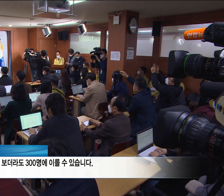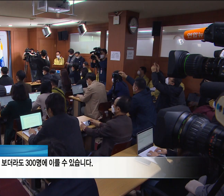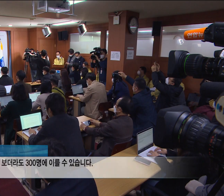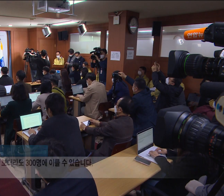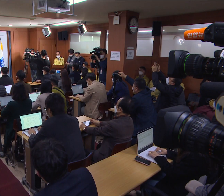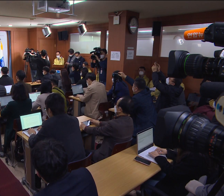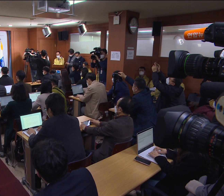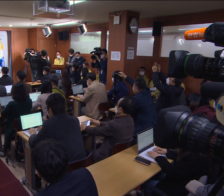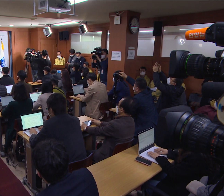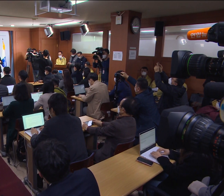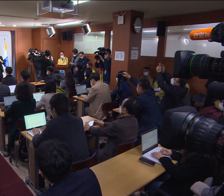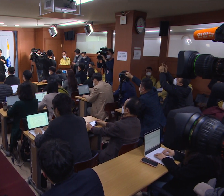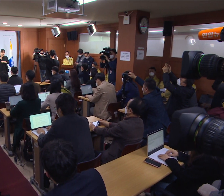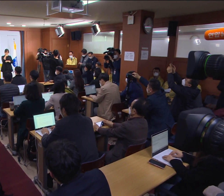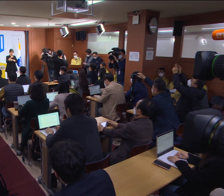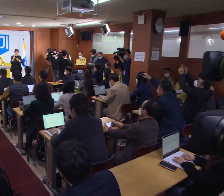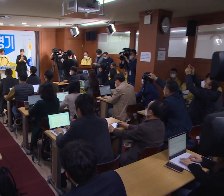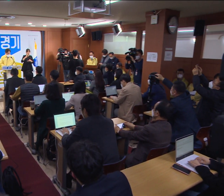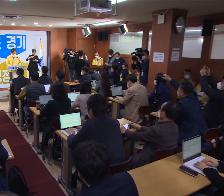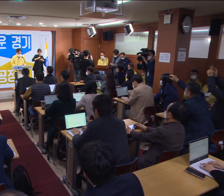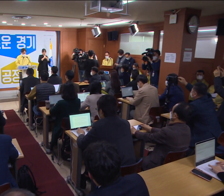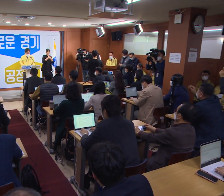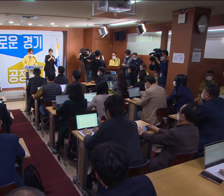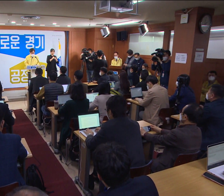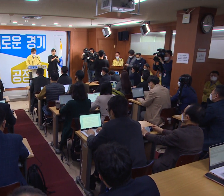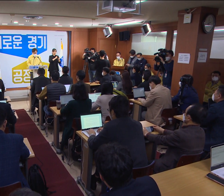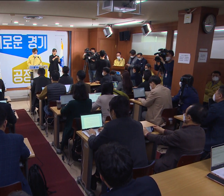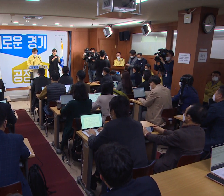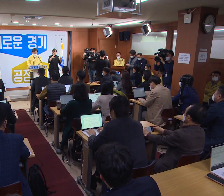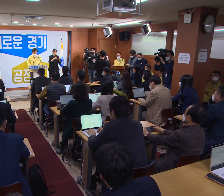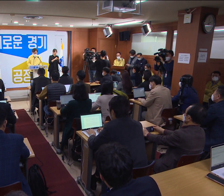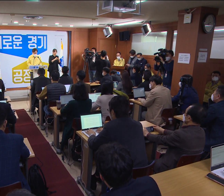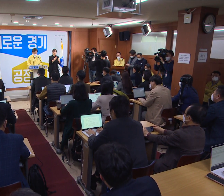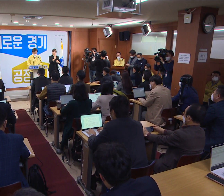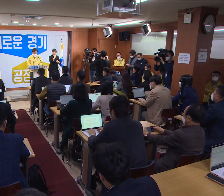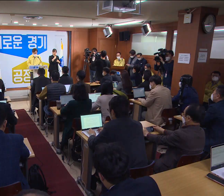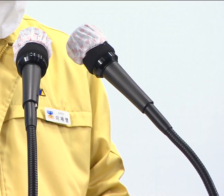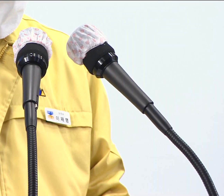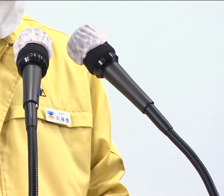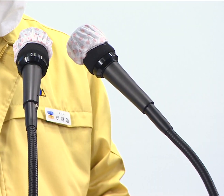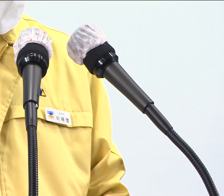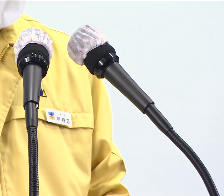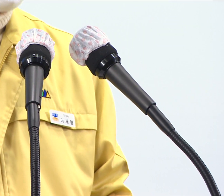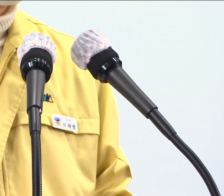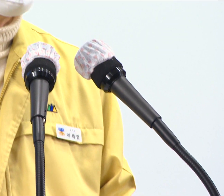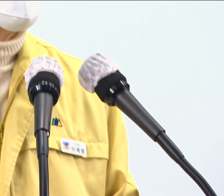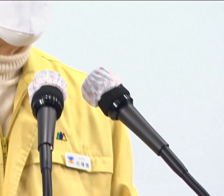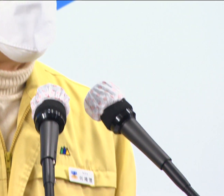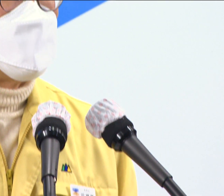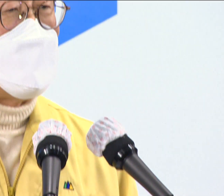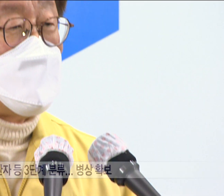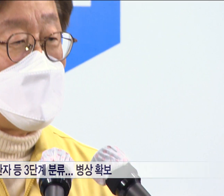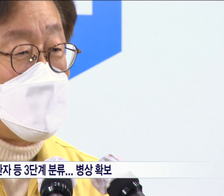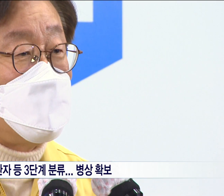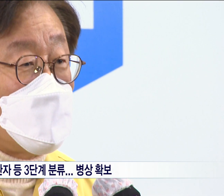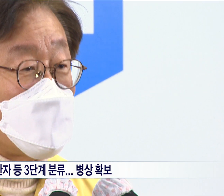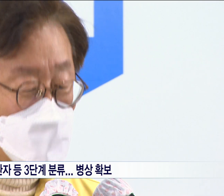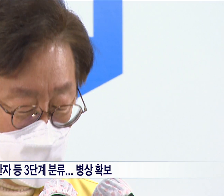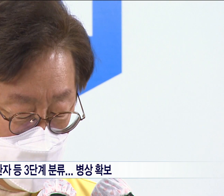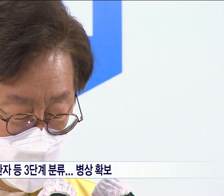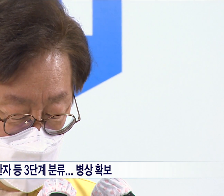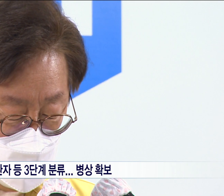있습니다. 경기도는 최대 1,500개 병상을 확보하고 어린이나 영유아, 환자의 건강 상태에